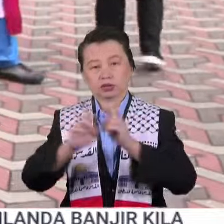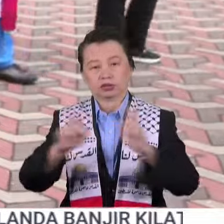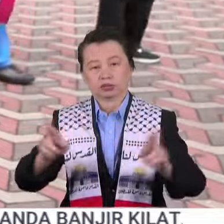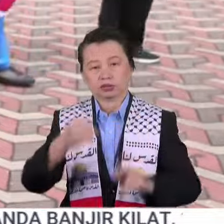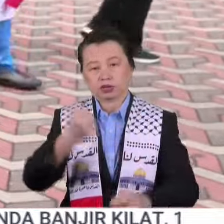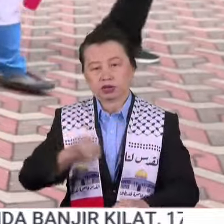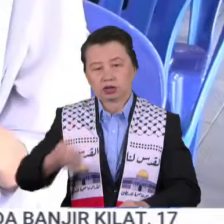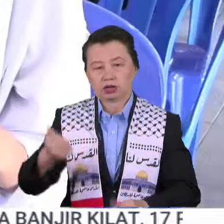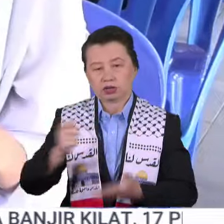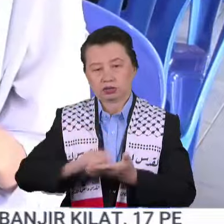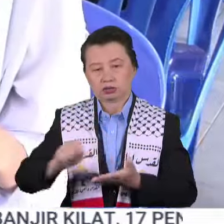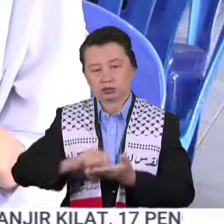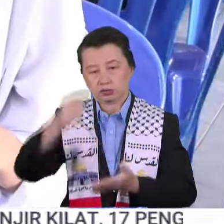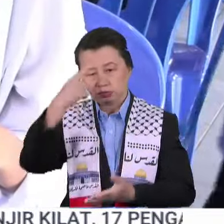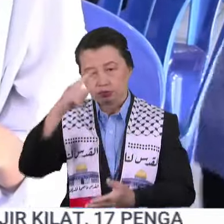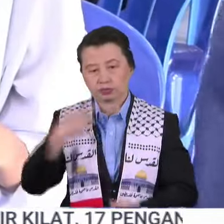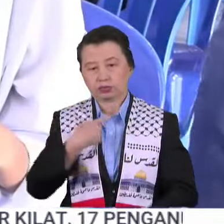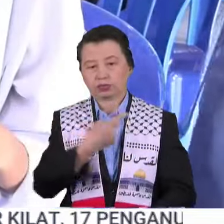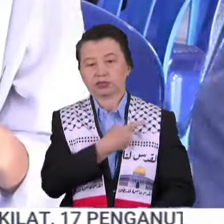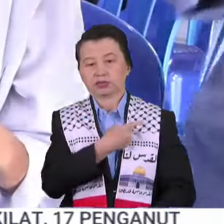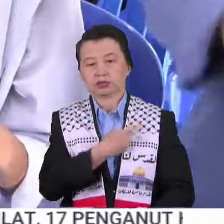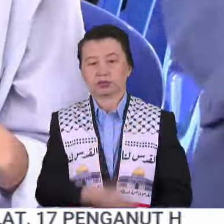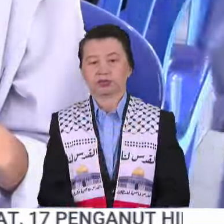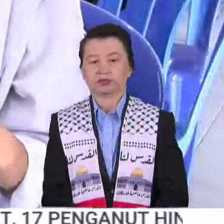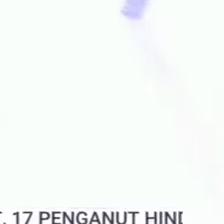alat-alat tulis untuk kita orang.